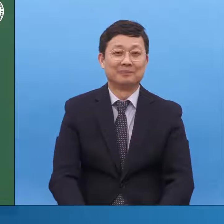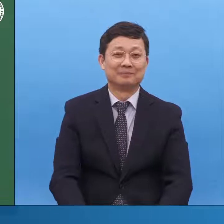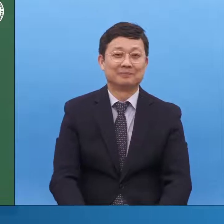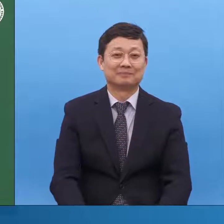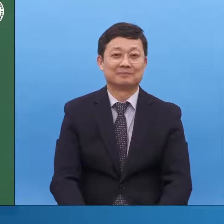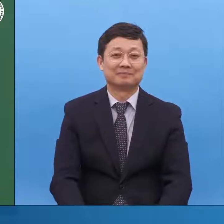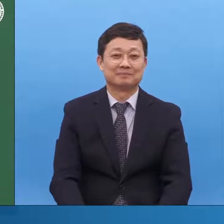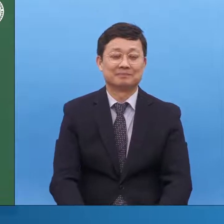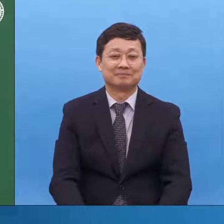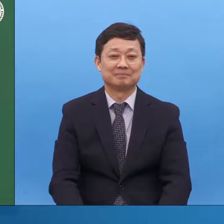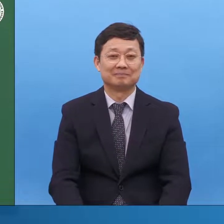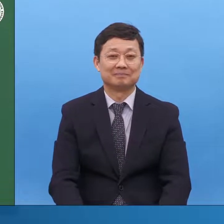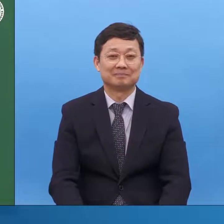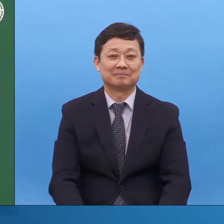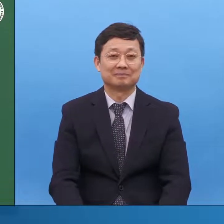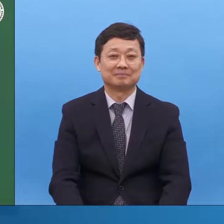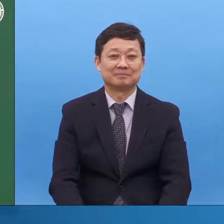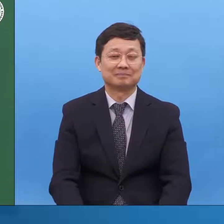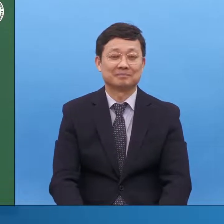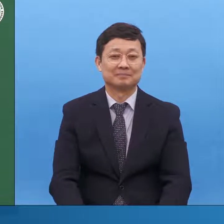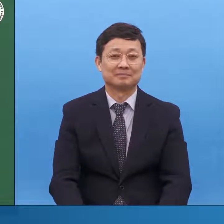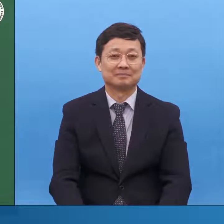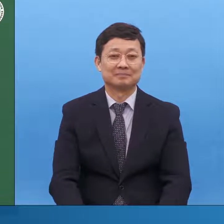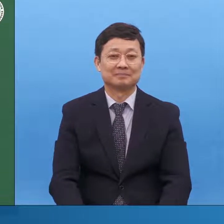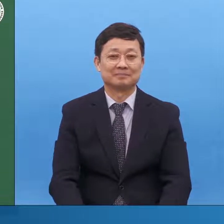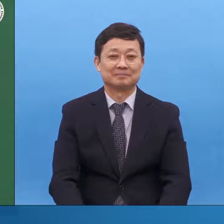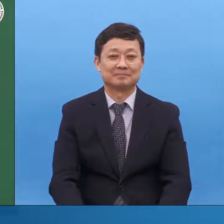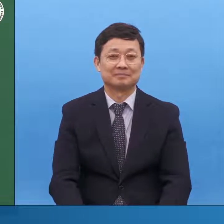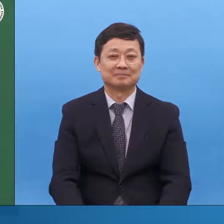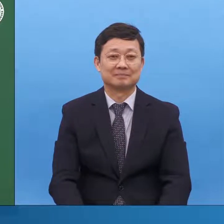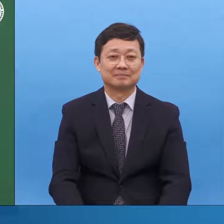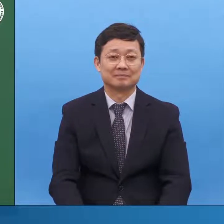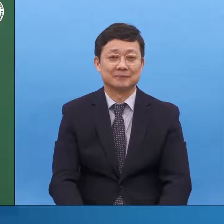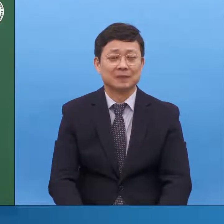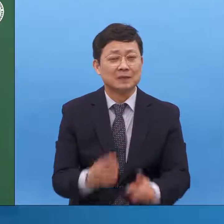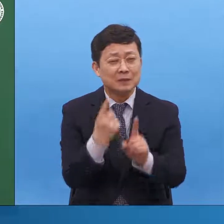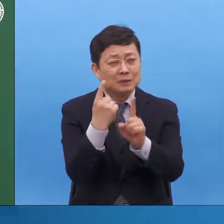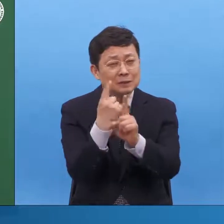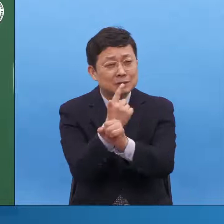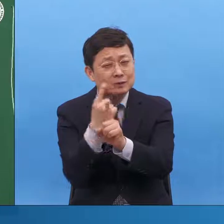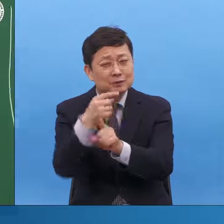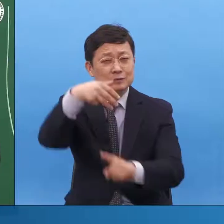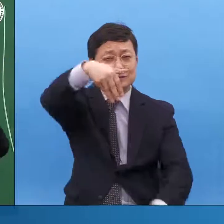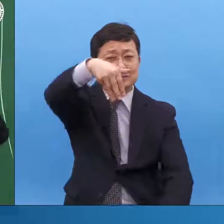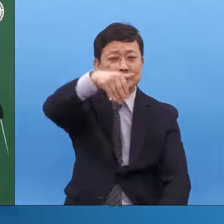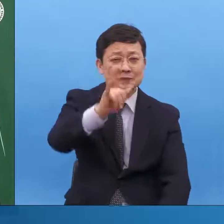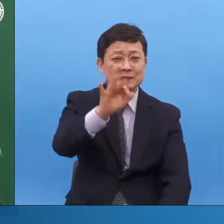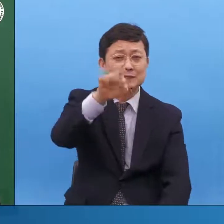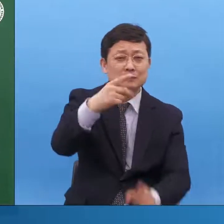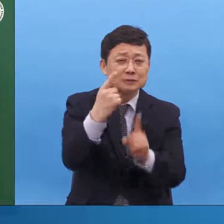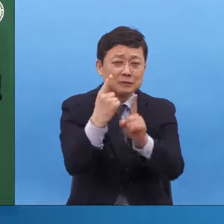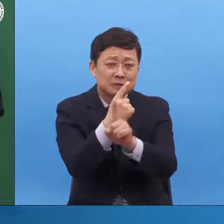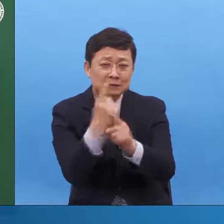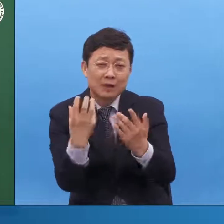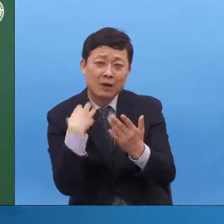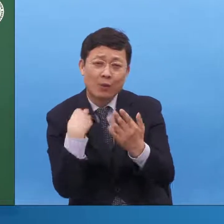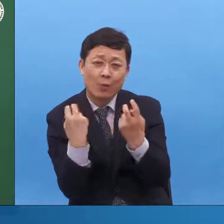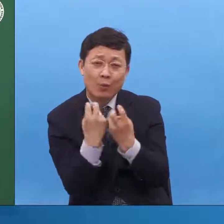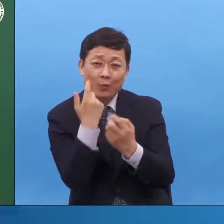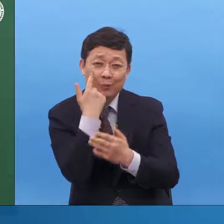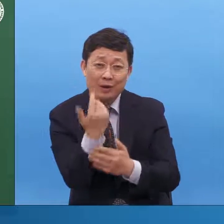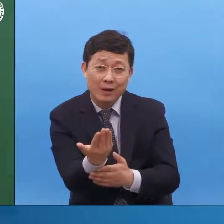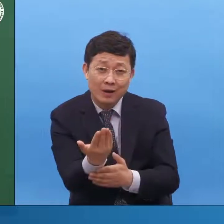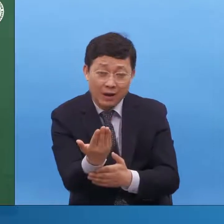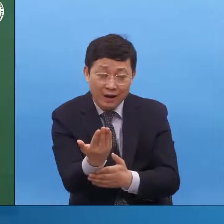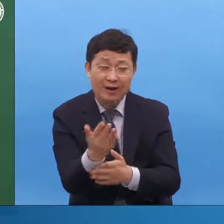많은 전도 운동하는데 치유 사역을 어떻게 해야 되느냐 하는 거죠. And in the many evangelism movement, how are you going to do healing ministry? 예수님이 치유 사역이잖아요.